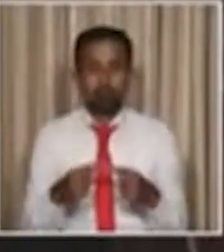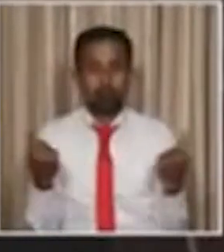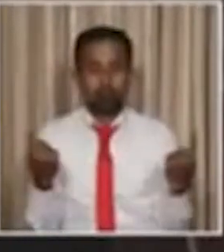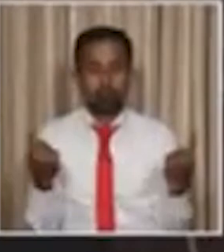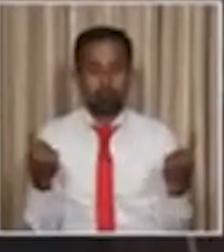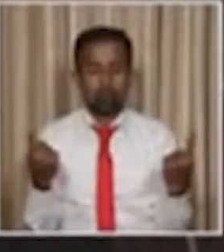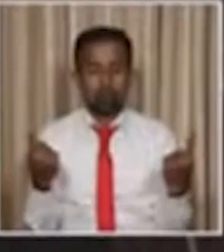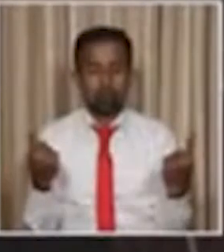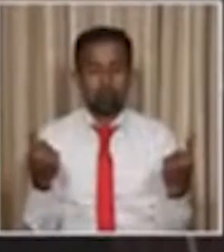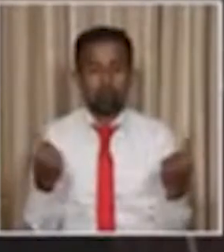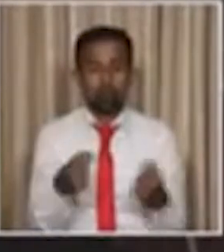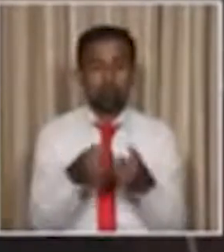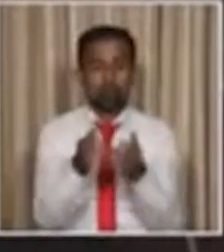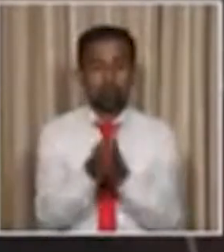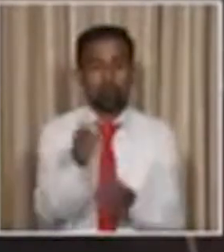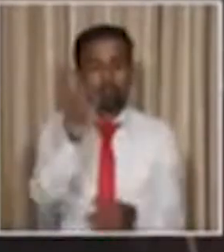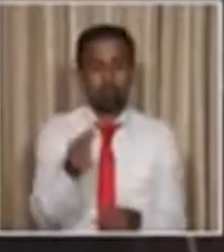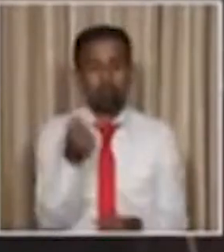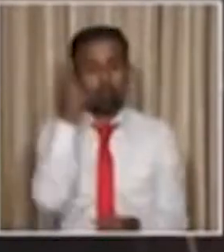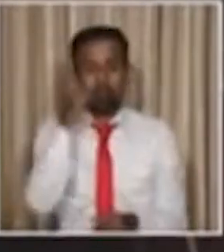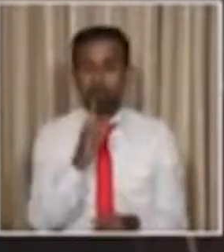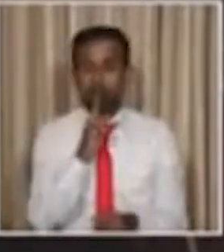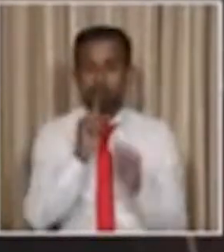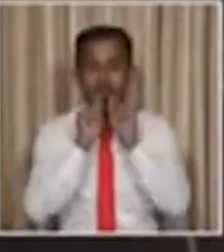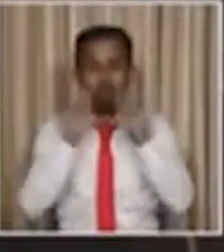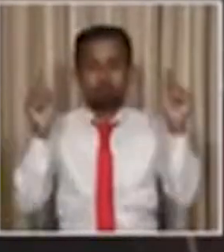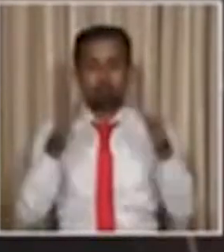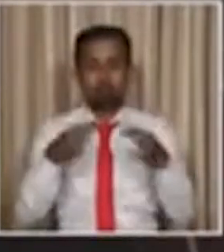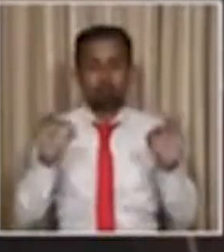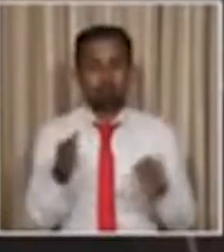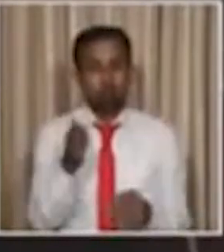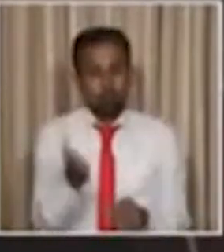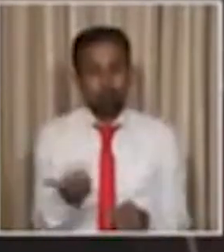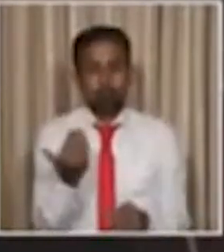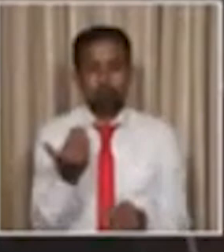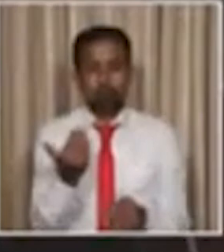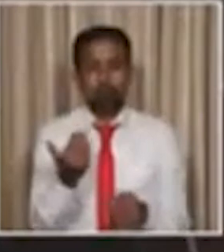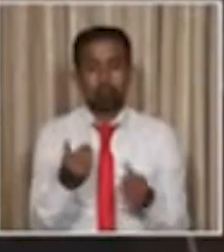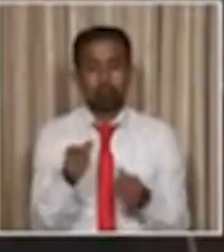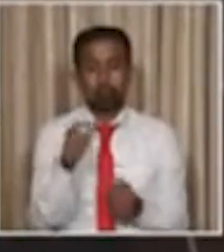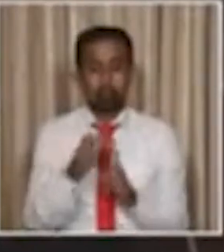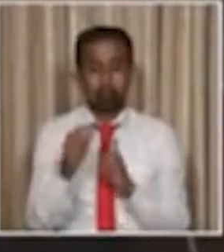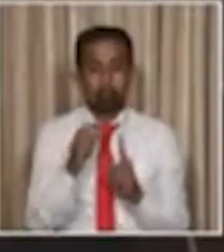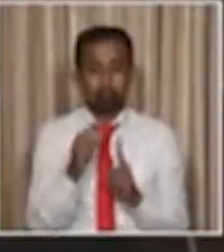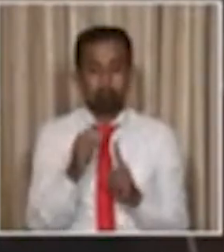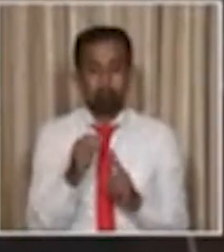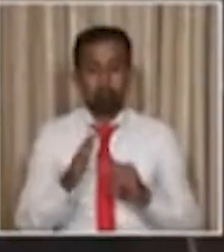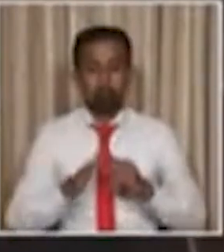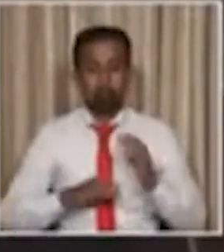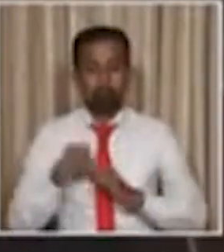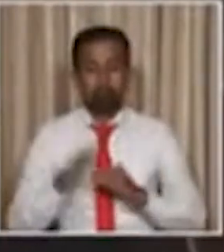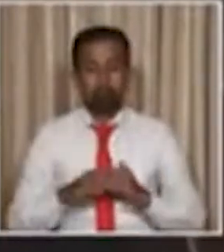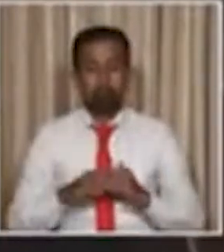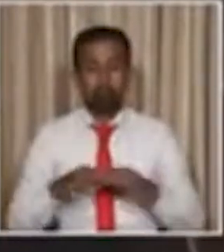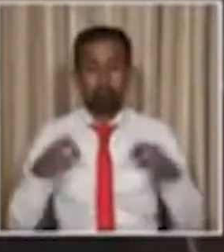ඒක වෙනම කාරණයක්. එතුමාට එතුමාගේ අදහස ප්‍රකාශ කරන්න ඒ නිදහස තිබිය යුතුයි. එතුමාට මේ පාර්ලිමේන්තුව යොදා ගනිමින් නටන